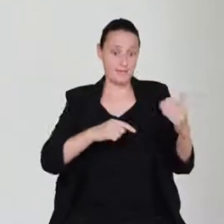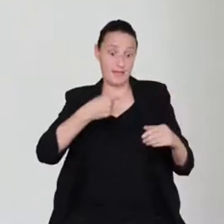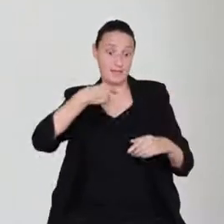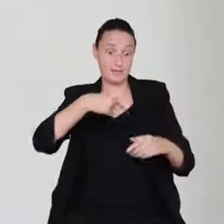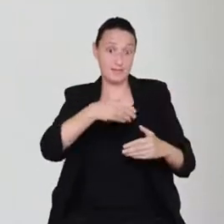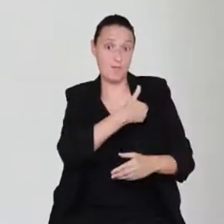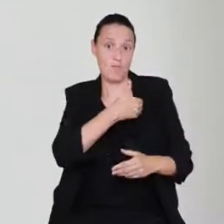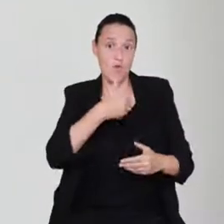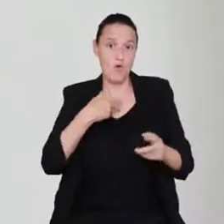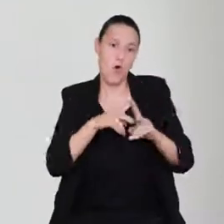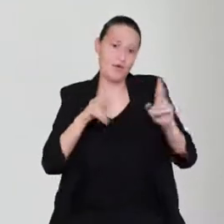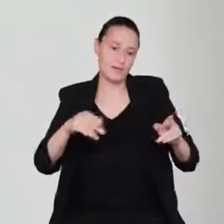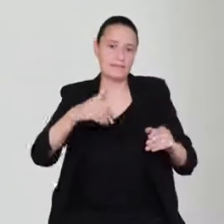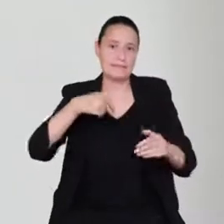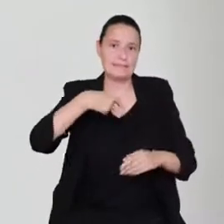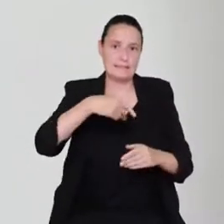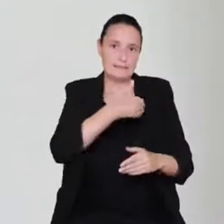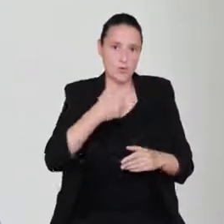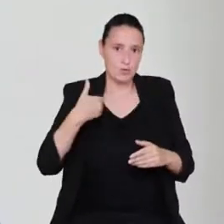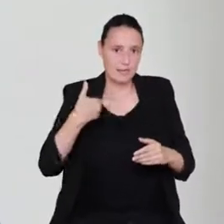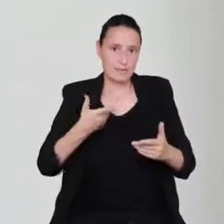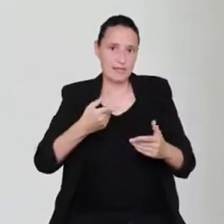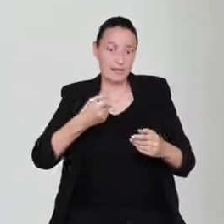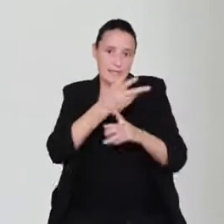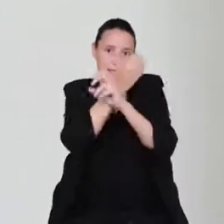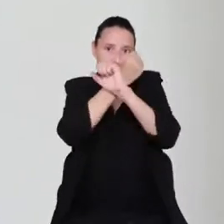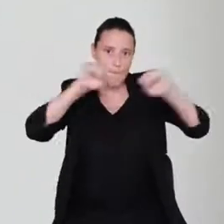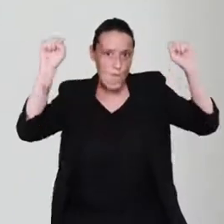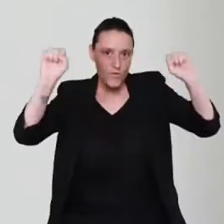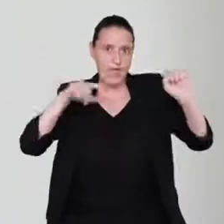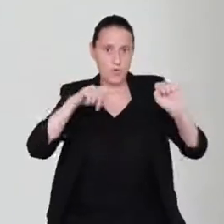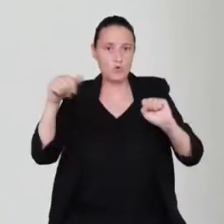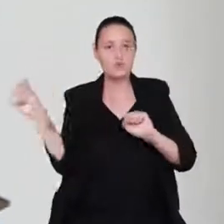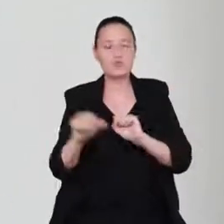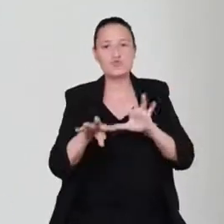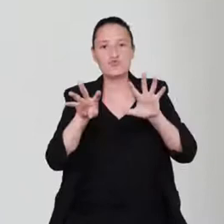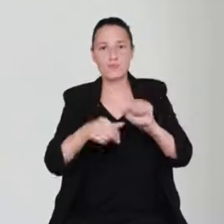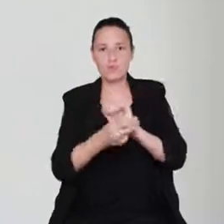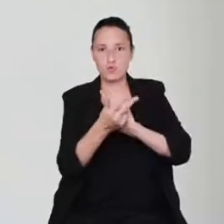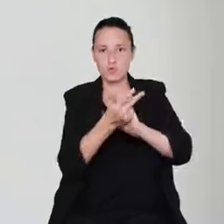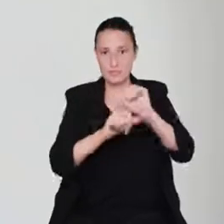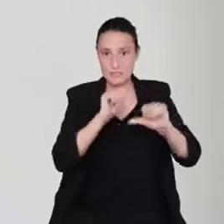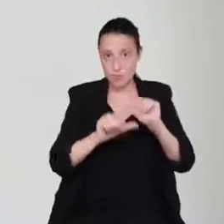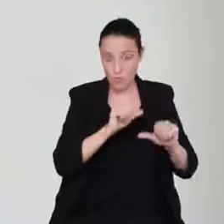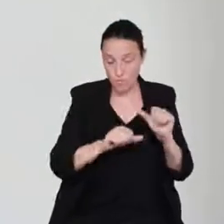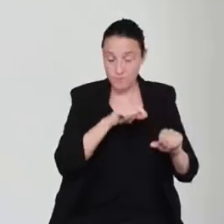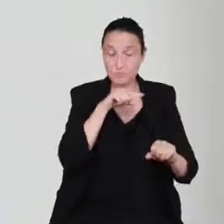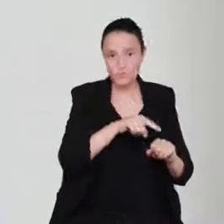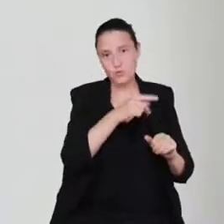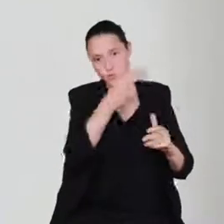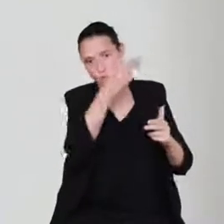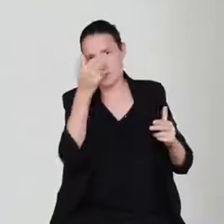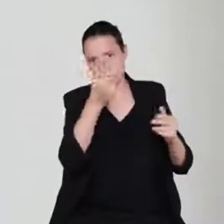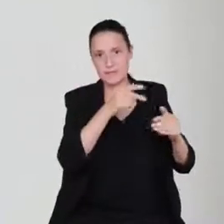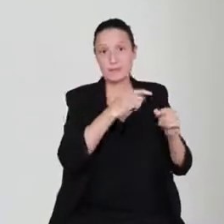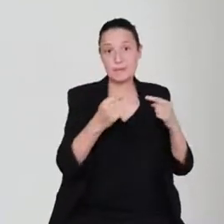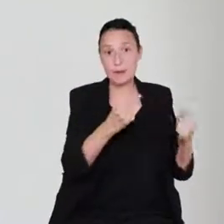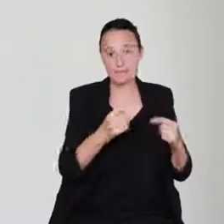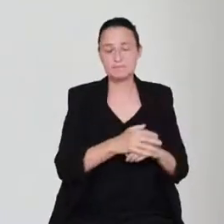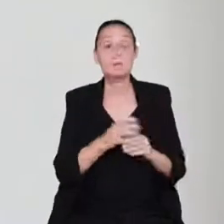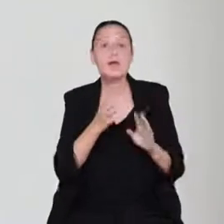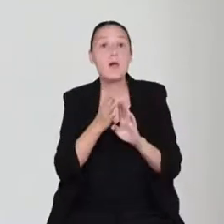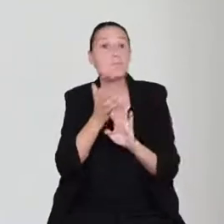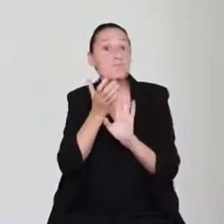1918 roku. Zanim przedstawię gości, zanim opowiem trochę więcej o tym, o czym będziemy rozmawiać, mam kilka informacji